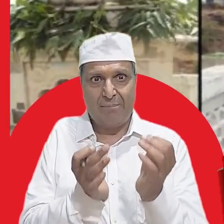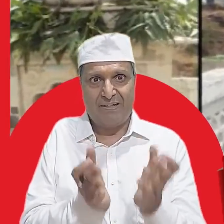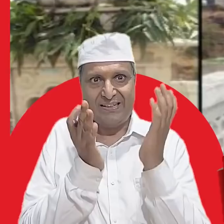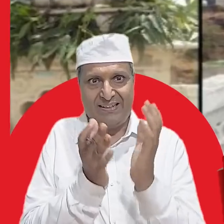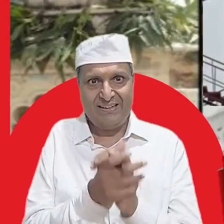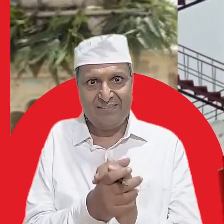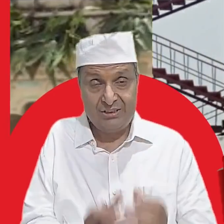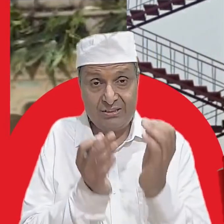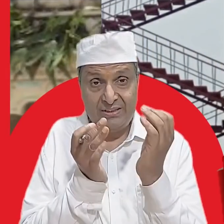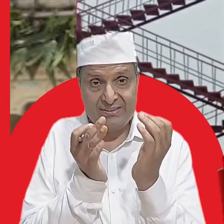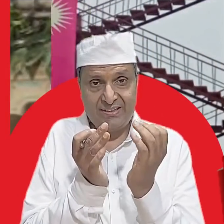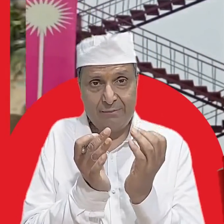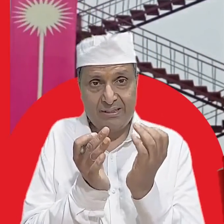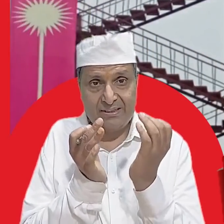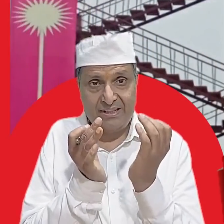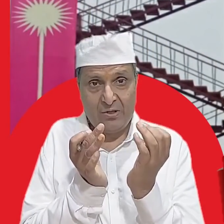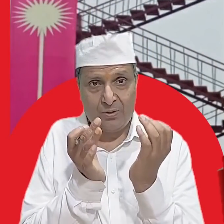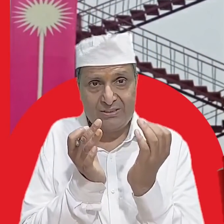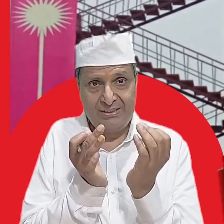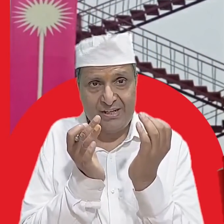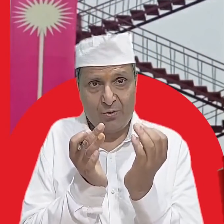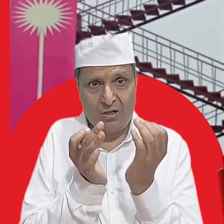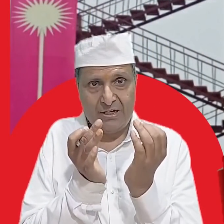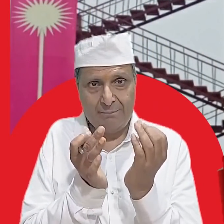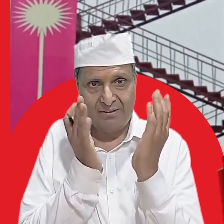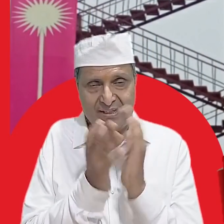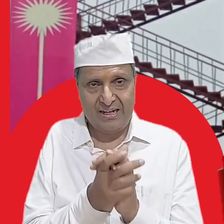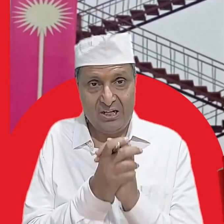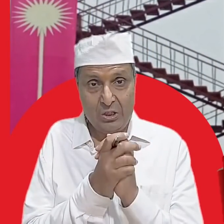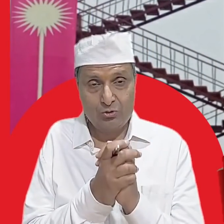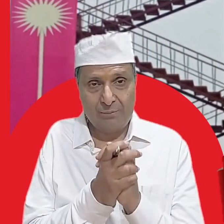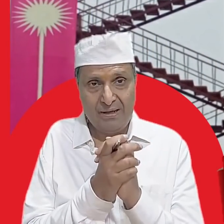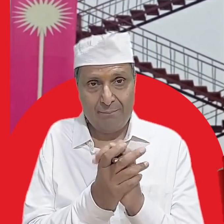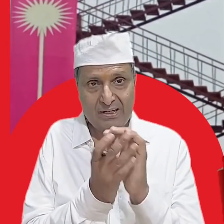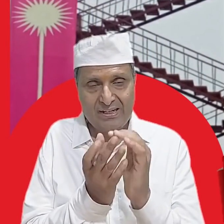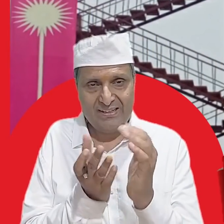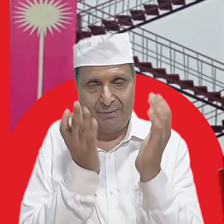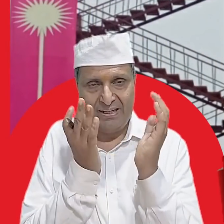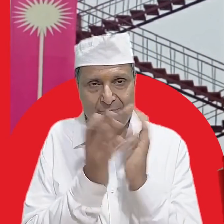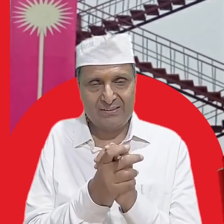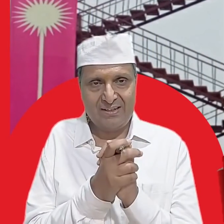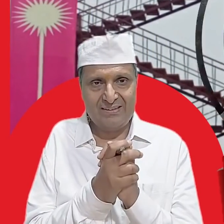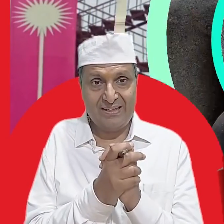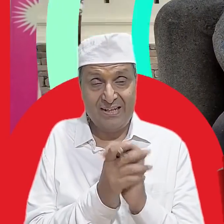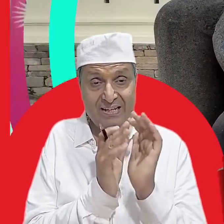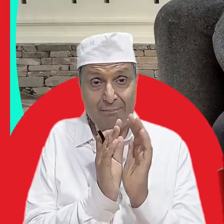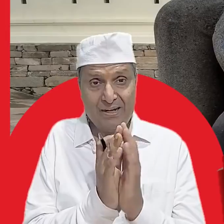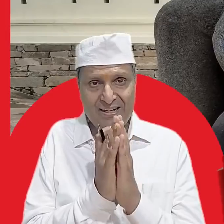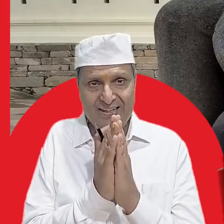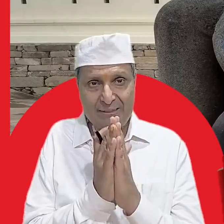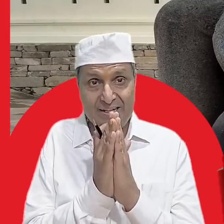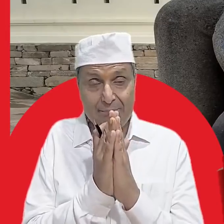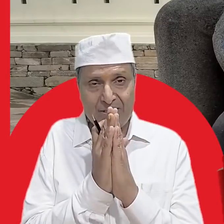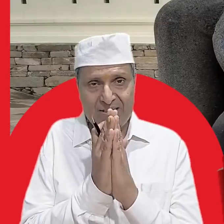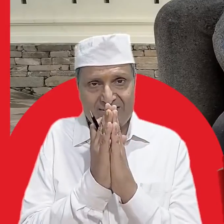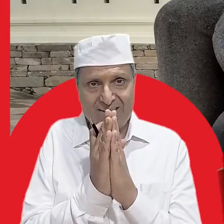खतरे में पड़ जाता है। 36 घंटे बाद क्या होगा, चीरहरण होगा हमारी पावनता का, उससे पहले 12 घंटे पहले की बात कर लेते हैं। यानी 12